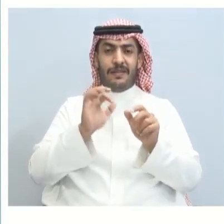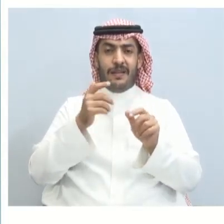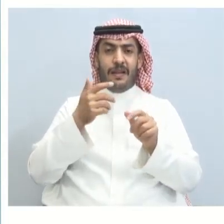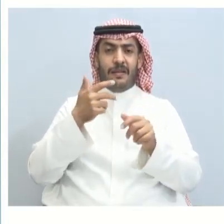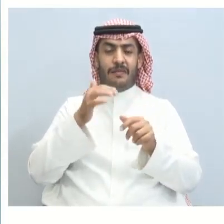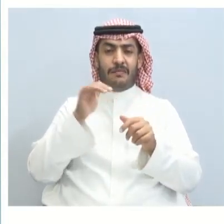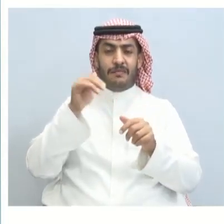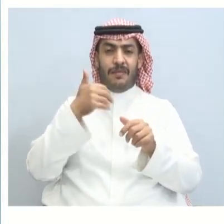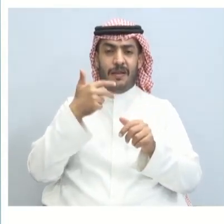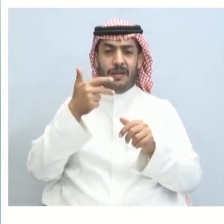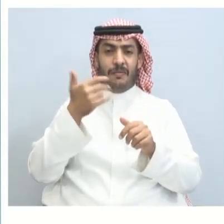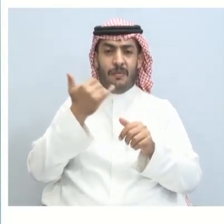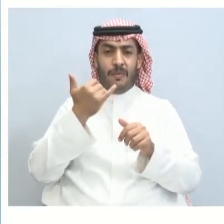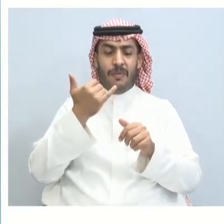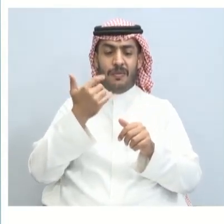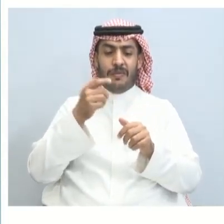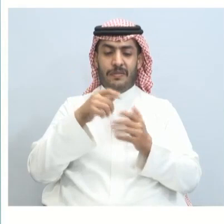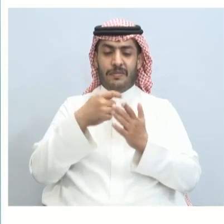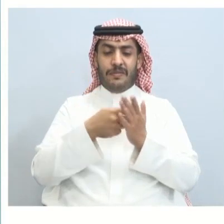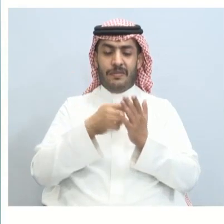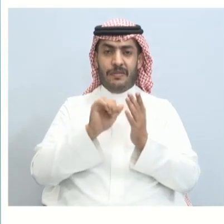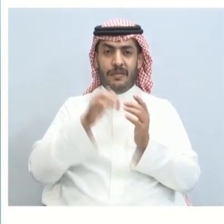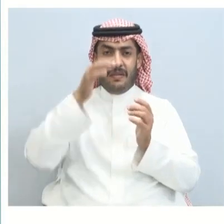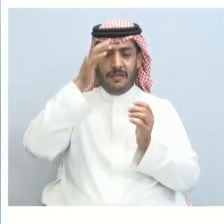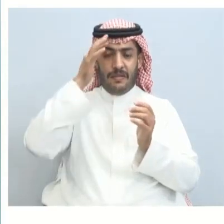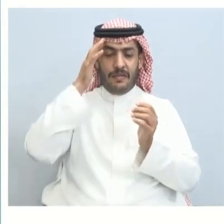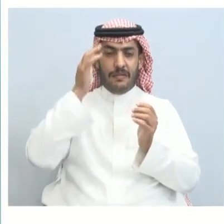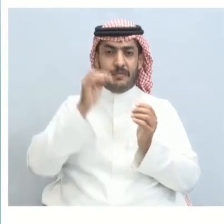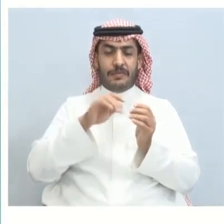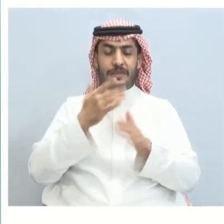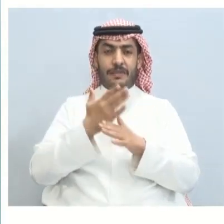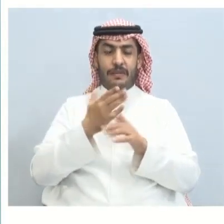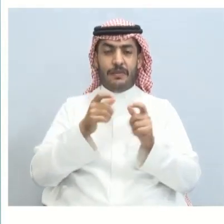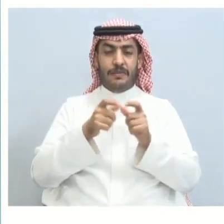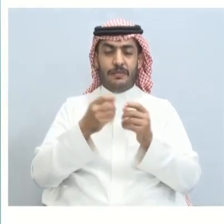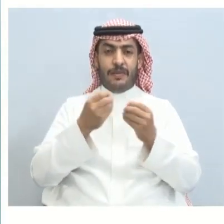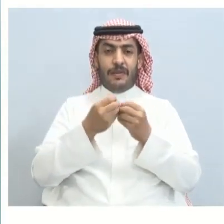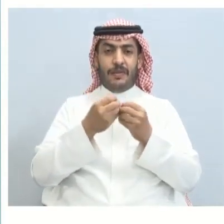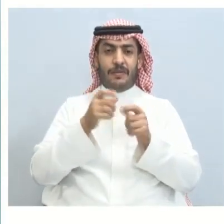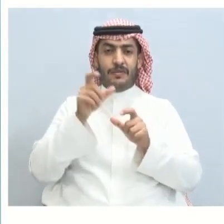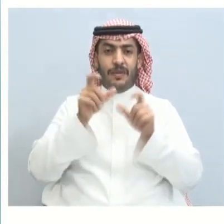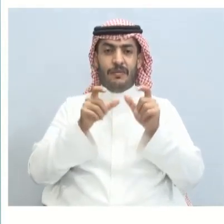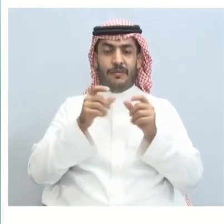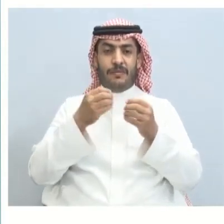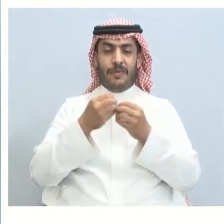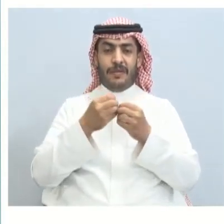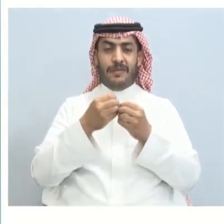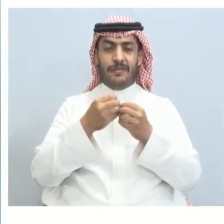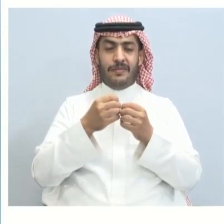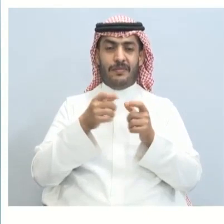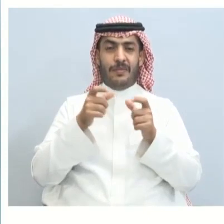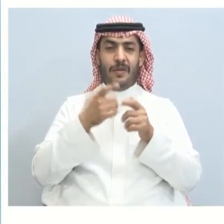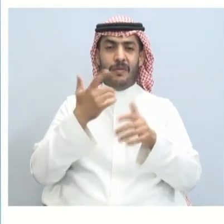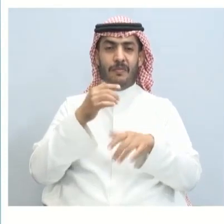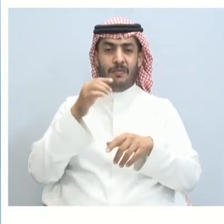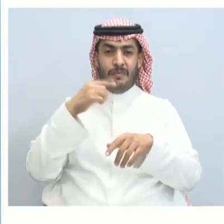الحضور قد يكون لديهم اعذار وبالتالي يدون ايضا حتى هذه الاعذار مثلا بسبب اجتماع مع عميل اجتماع مع او بسبب مرض